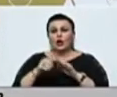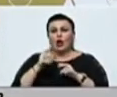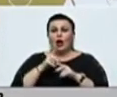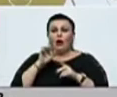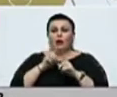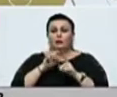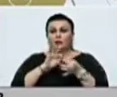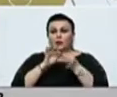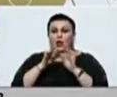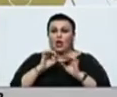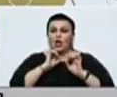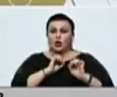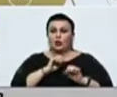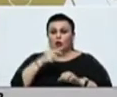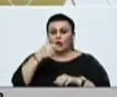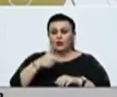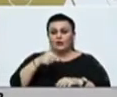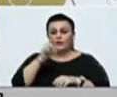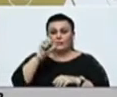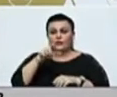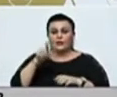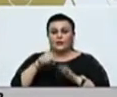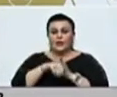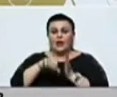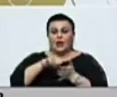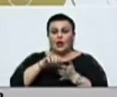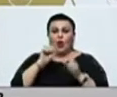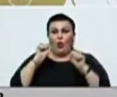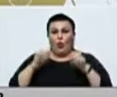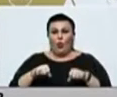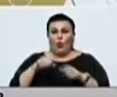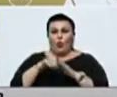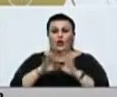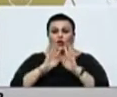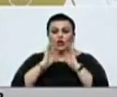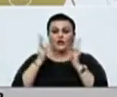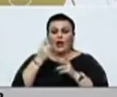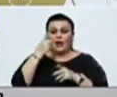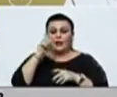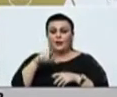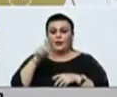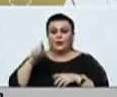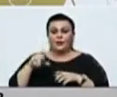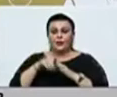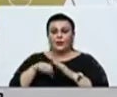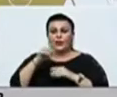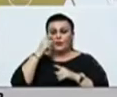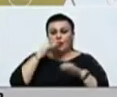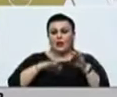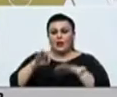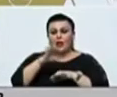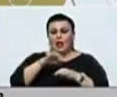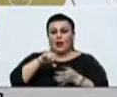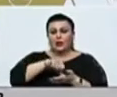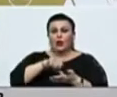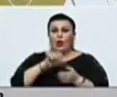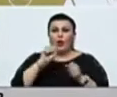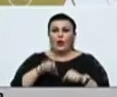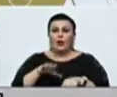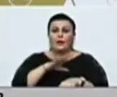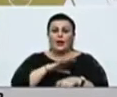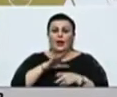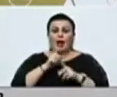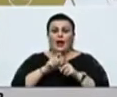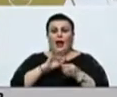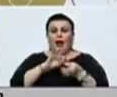olan hüquqi və fiziki şəxslər iştirak edə bilərlər. Müsabiqə çərçivəsində hər bir şəxs yalnız bir layihə təqdim edə bilər.